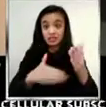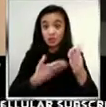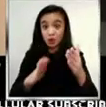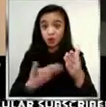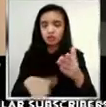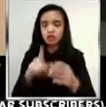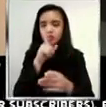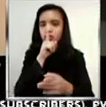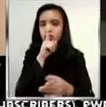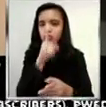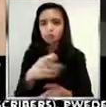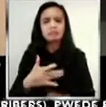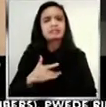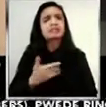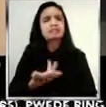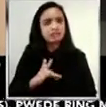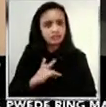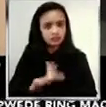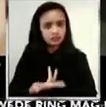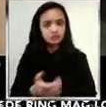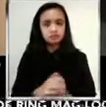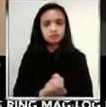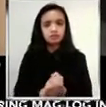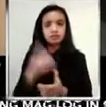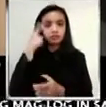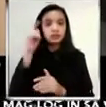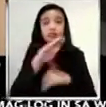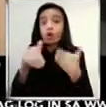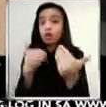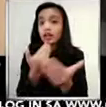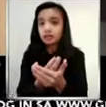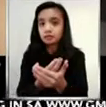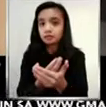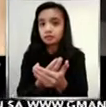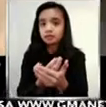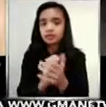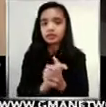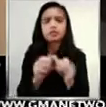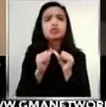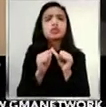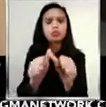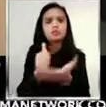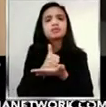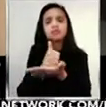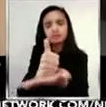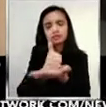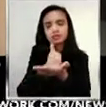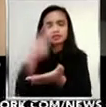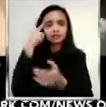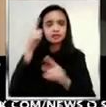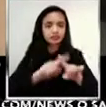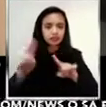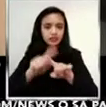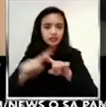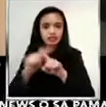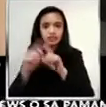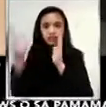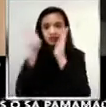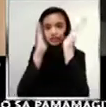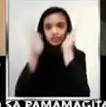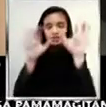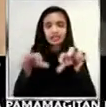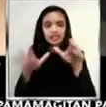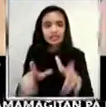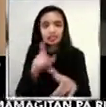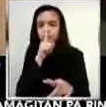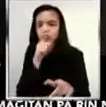nila. Para po yun sa mga tao ngayon na nagtutulungan, sa mga frontliners natin na sobrang sinasakripisyo talaga